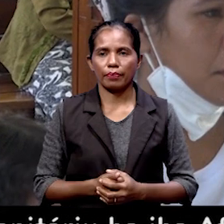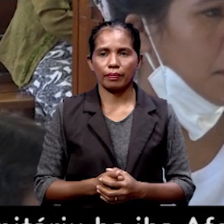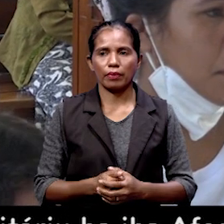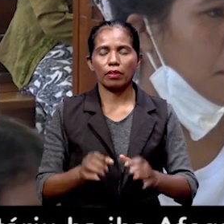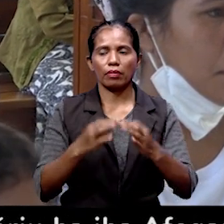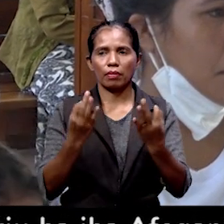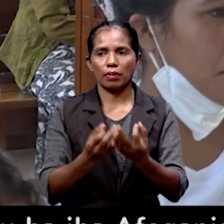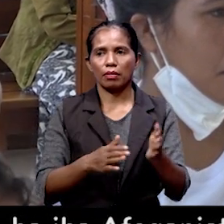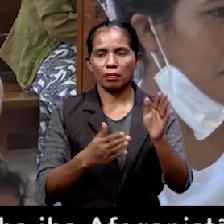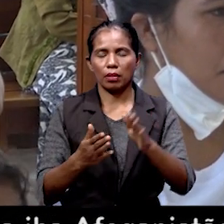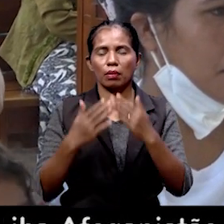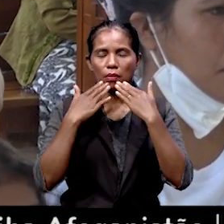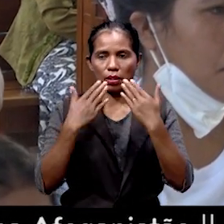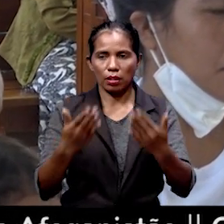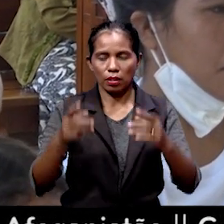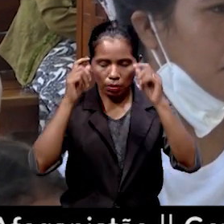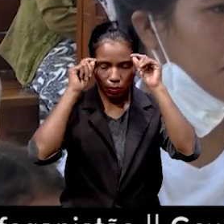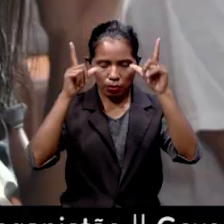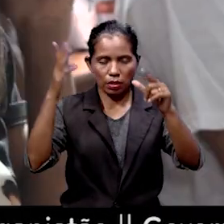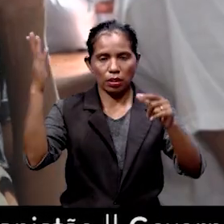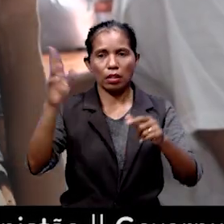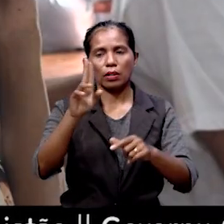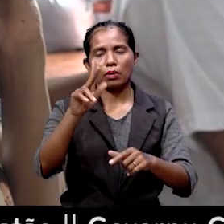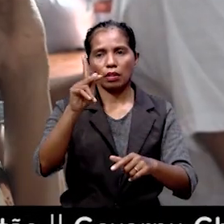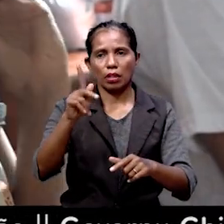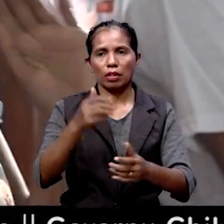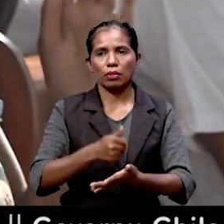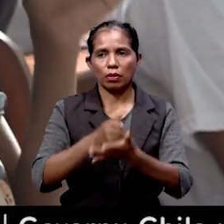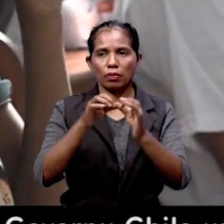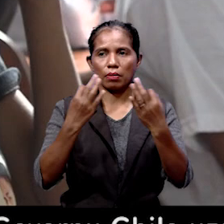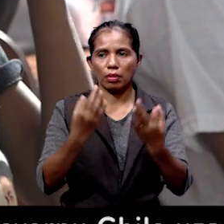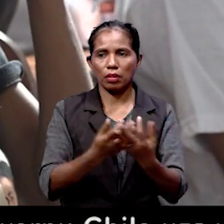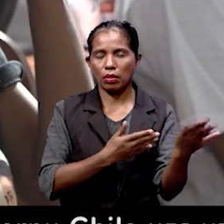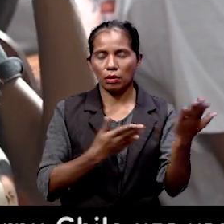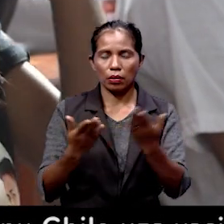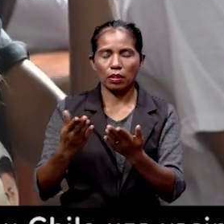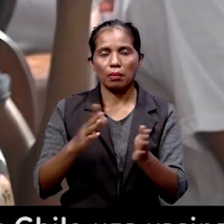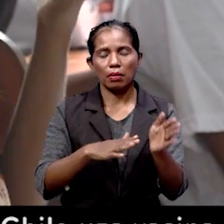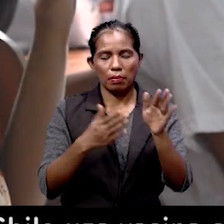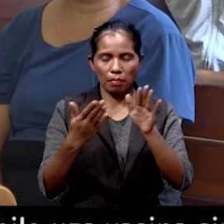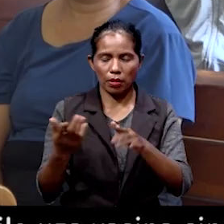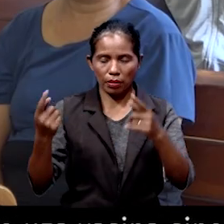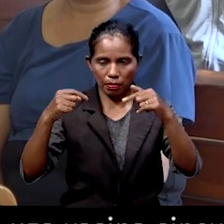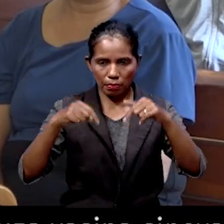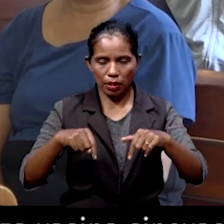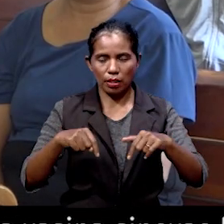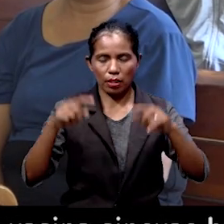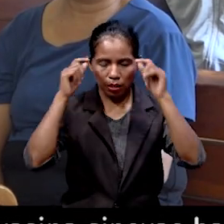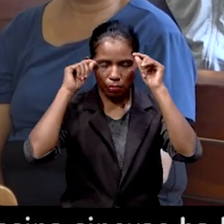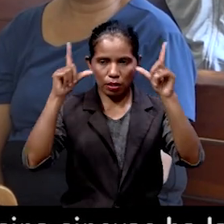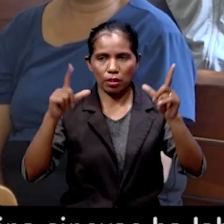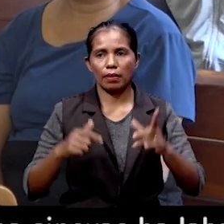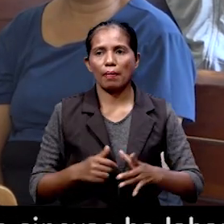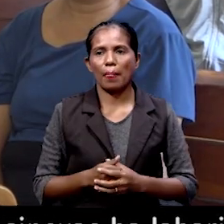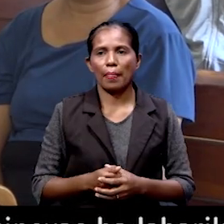Familia Matebian agradece Timoroan iha Inglaterra, tambah juda ona familia sira hodi lori Matebian Fernando Pereira de Jesus nia mate isin mai Timor Leste.